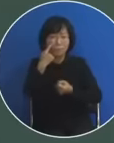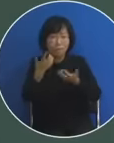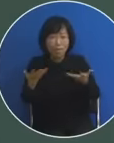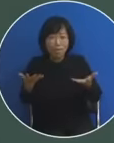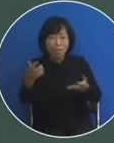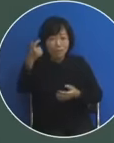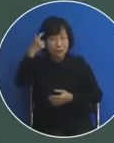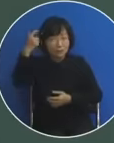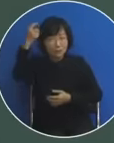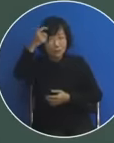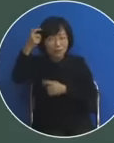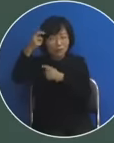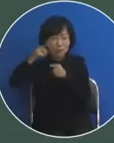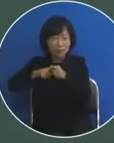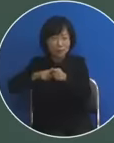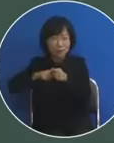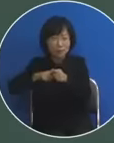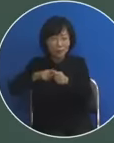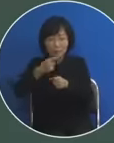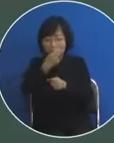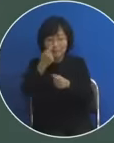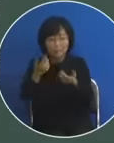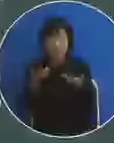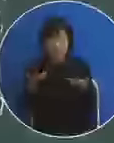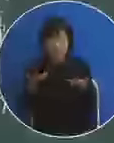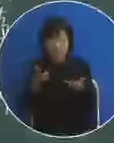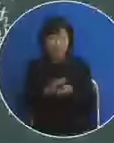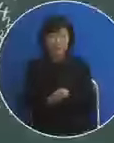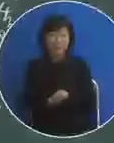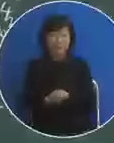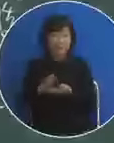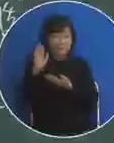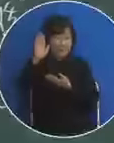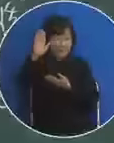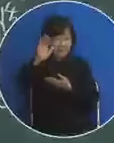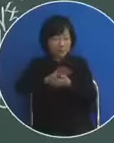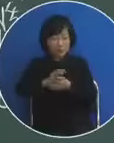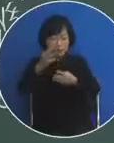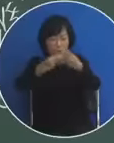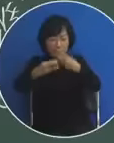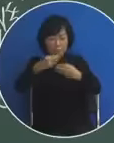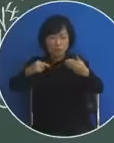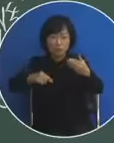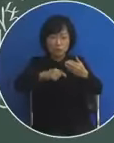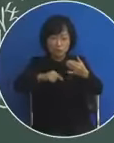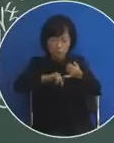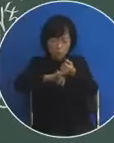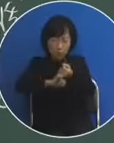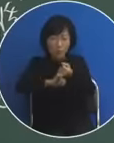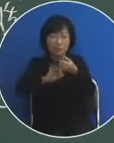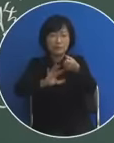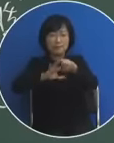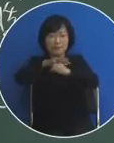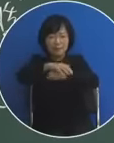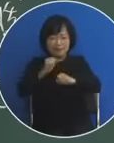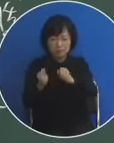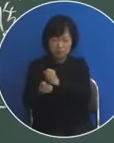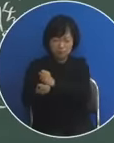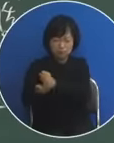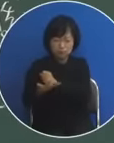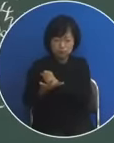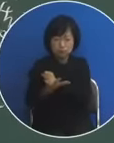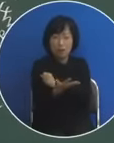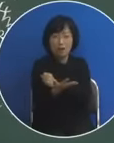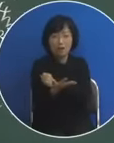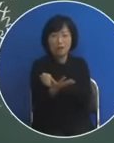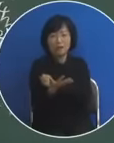이제 진짜로 세계 움직이는 천재들이 우리 렘넌트 가운데 나오게 될 겁니다. But from among our remnants, geniuses really move the world will